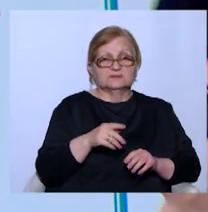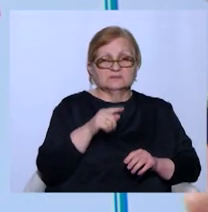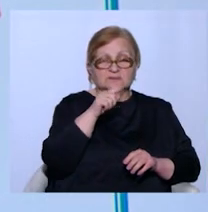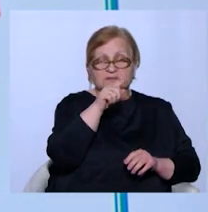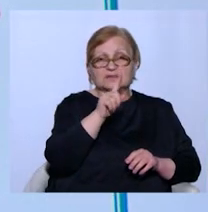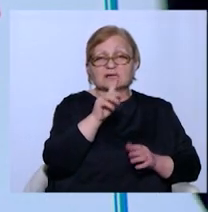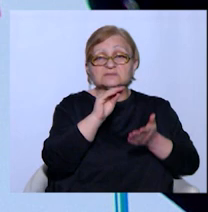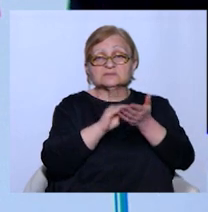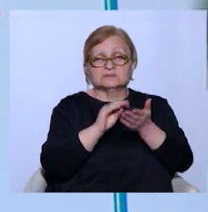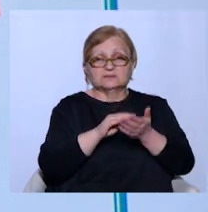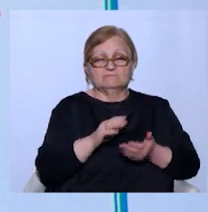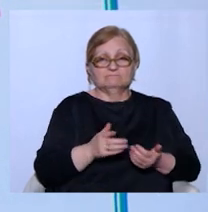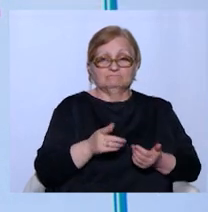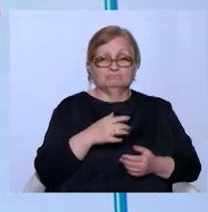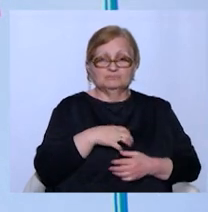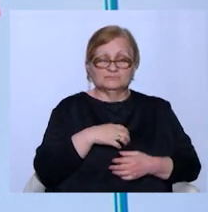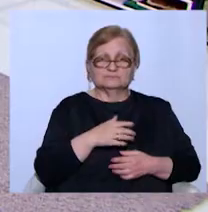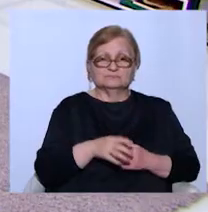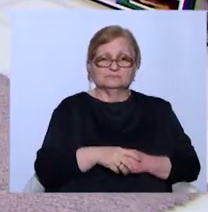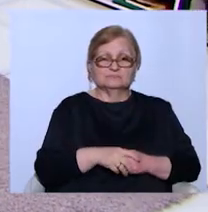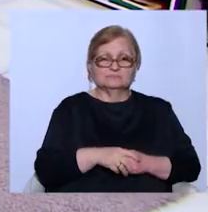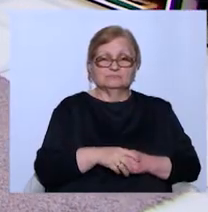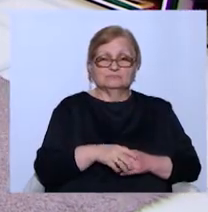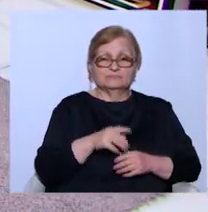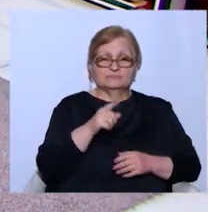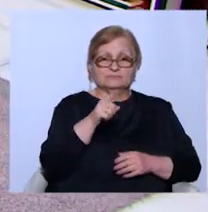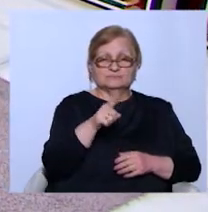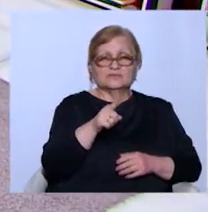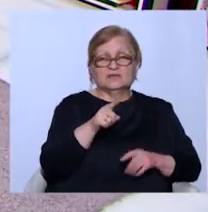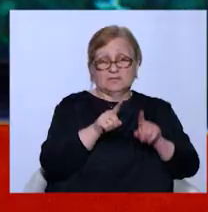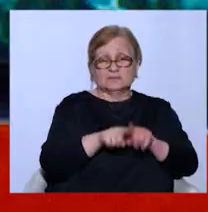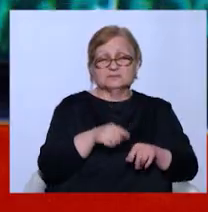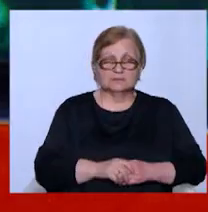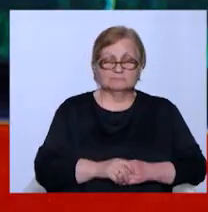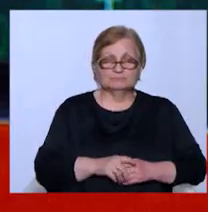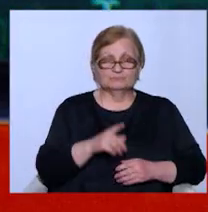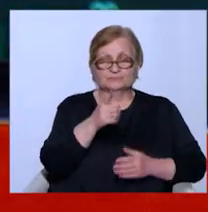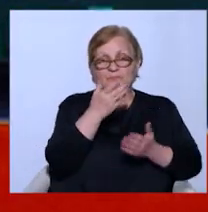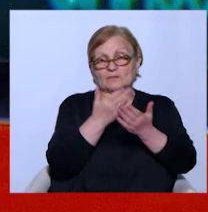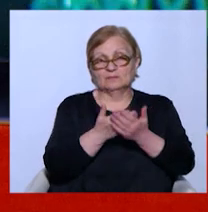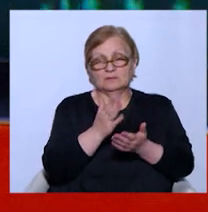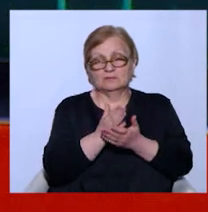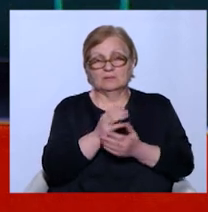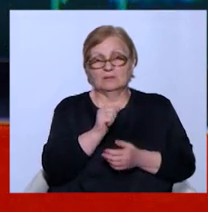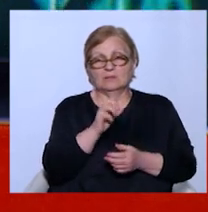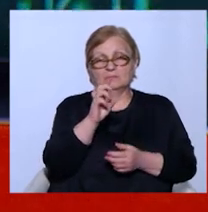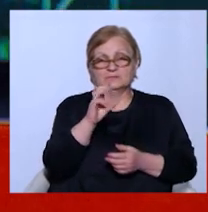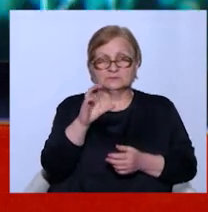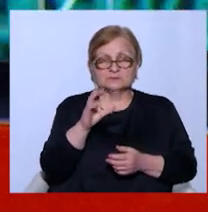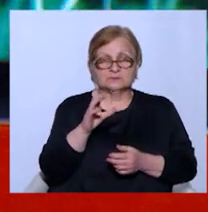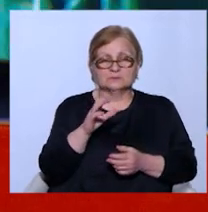იქნება? არ არის ახლა აქ მოცემული. მე მგონი არისო ეს ამოცანა ცხორთული. მოცემული გვაქვს